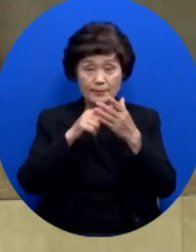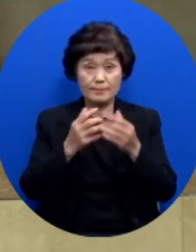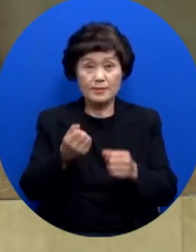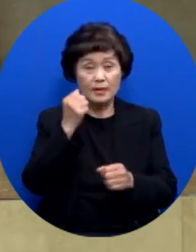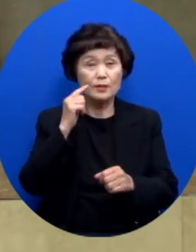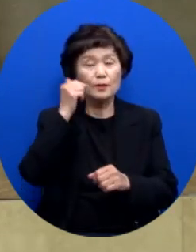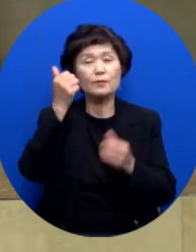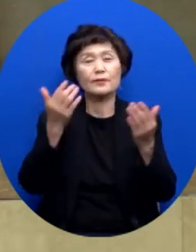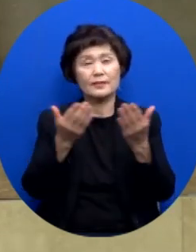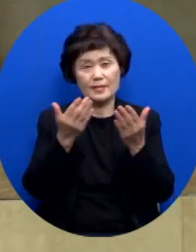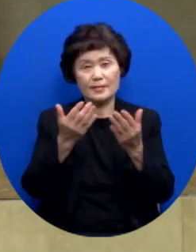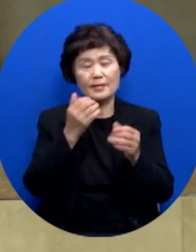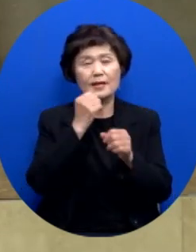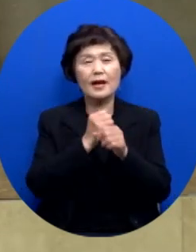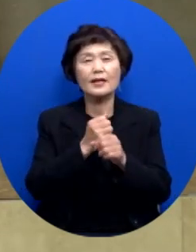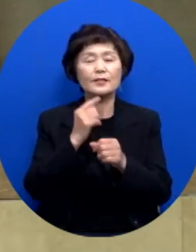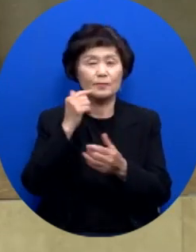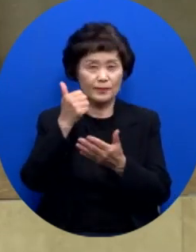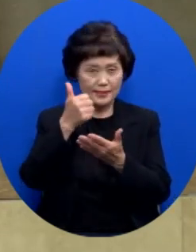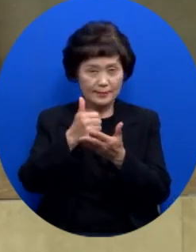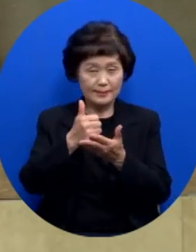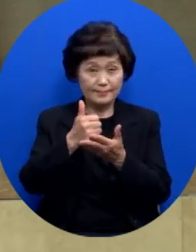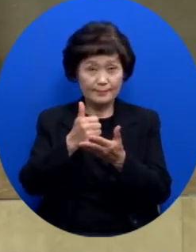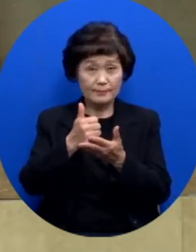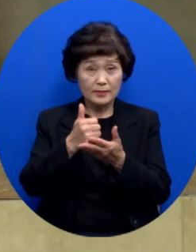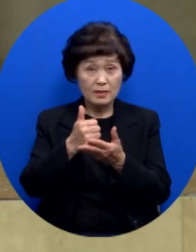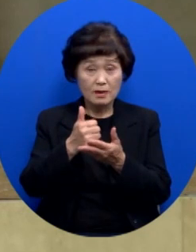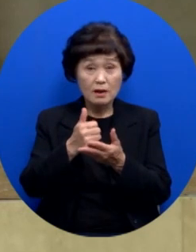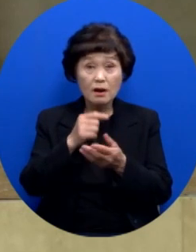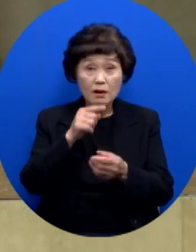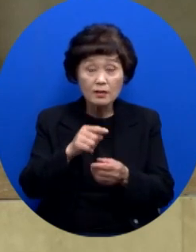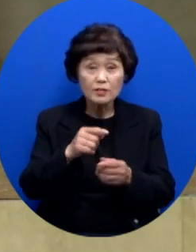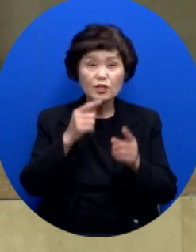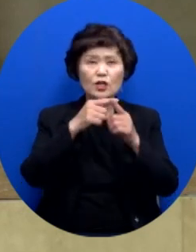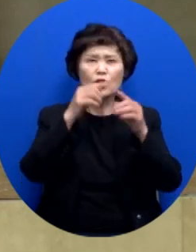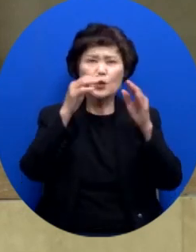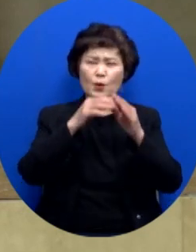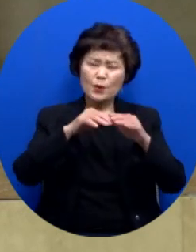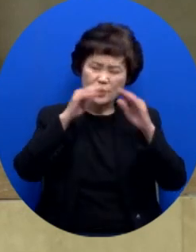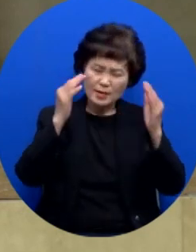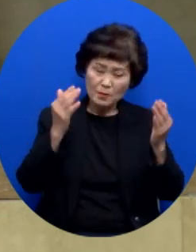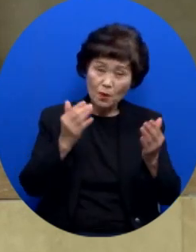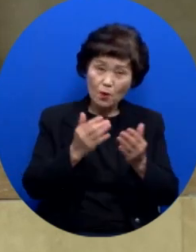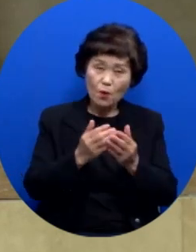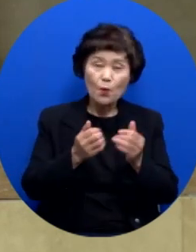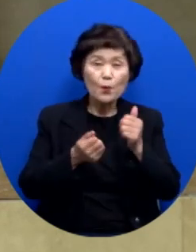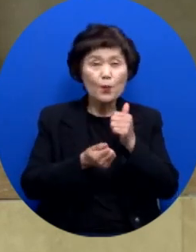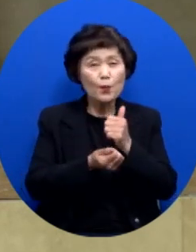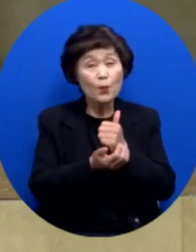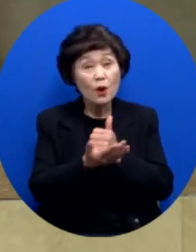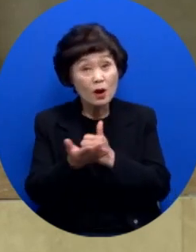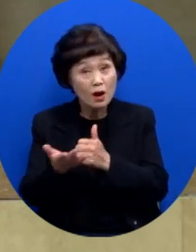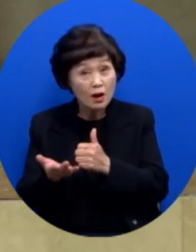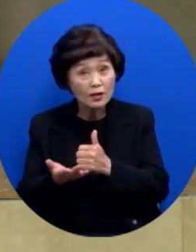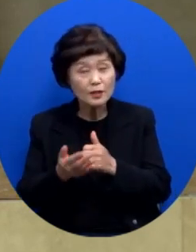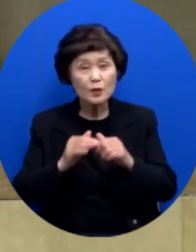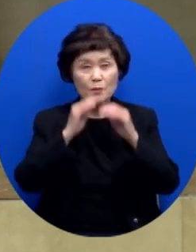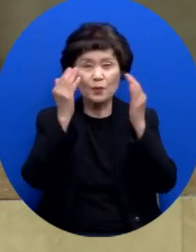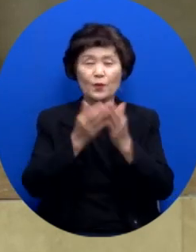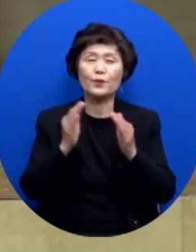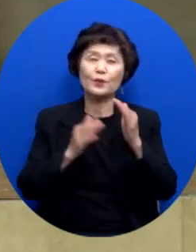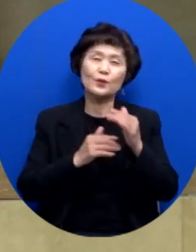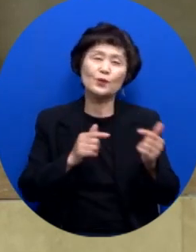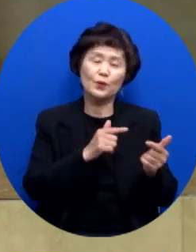목회를 해오셨습니다. 그래서 그것이 교회 전체에 영향을 미쳐서 모든